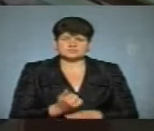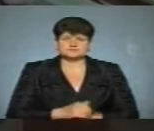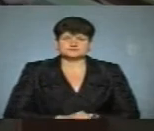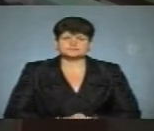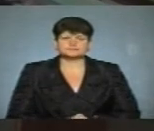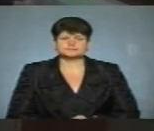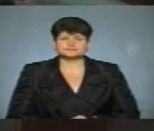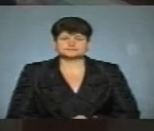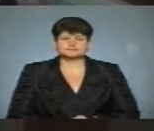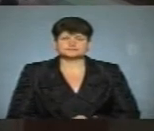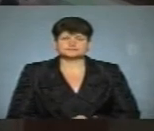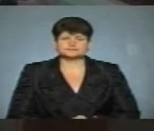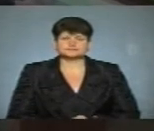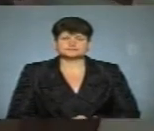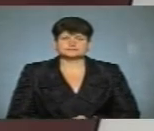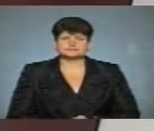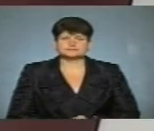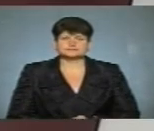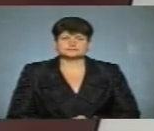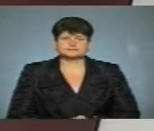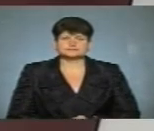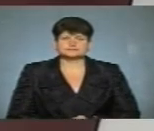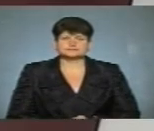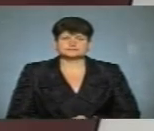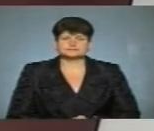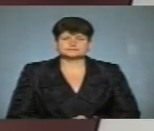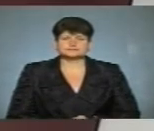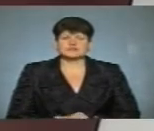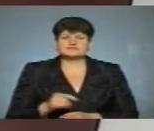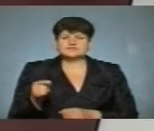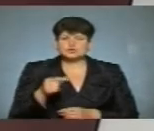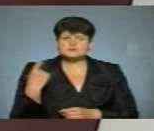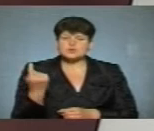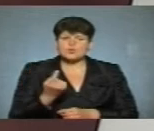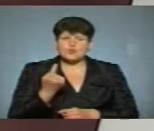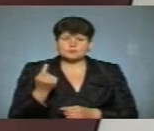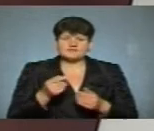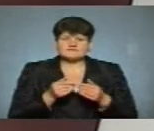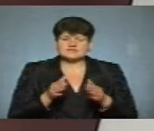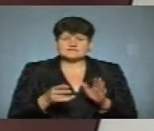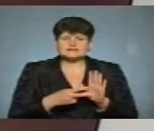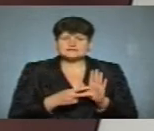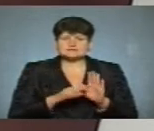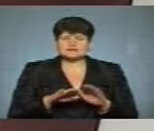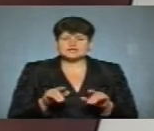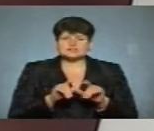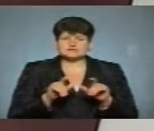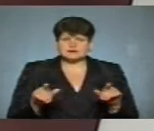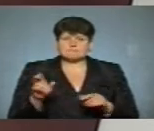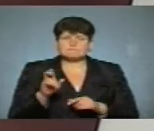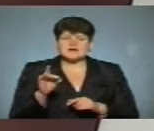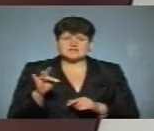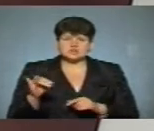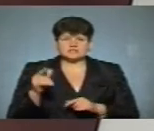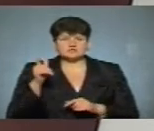Бодак. Новини на Суспільному. Тернопіль. В Тернопільській області відкрилося 7 дитячих садків в Бережанах і